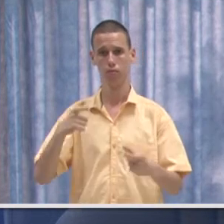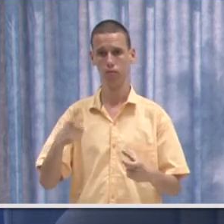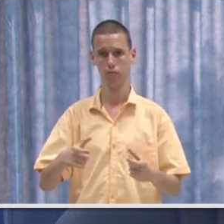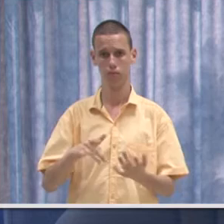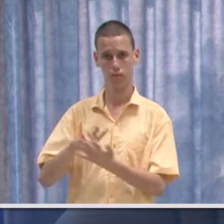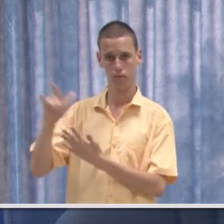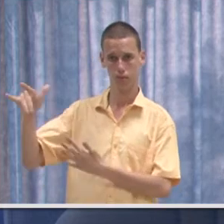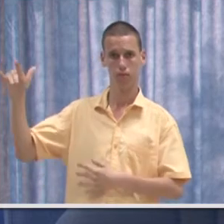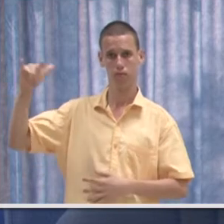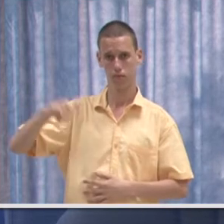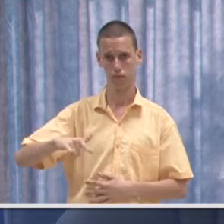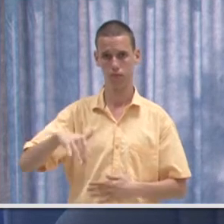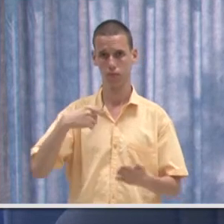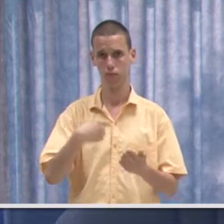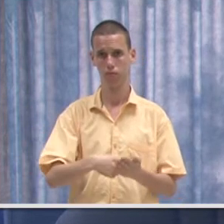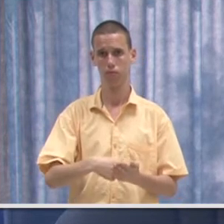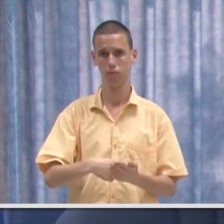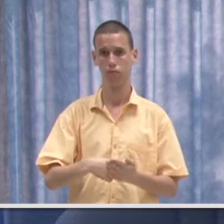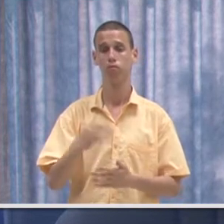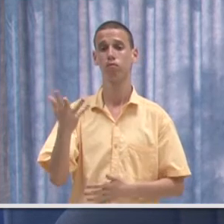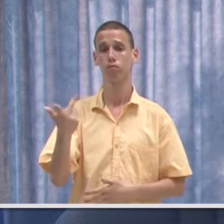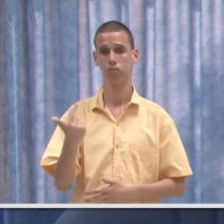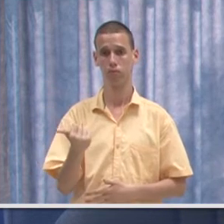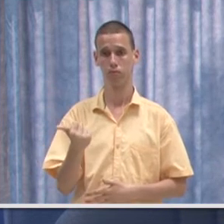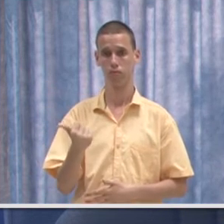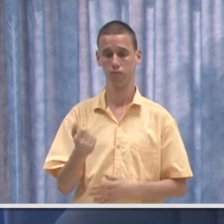Oui, pour. Merci pour la question. Pour.